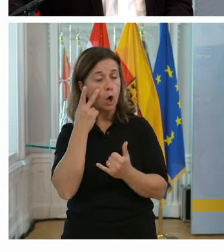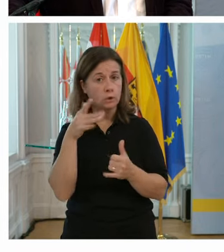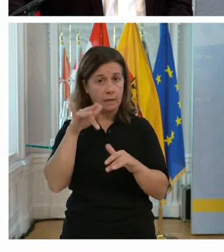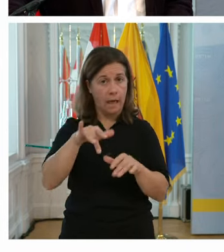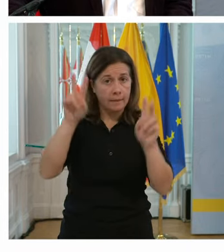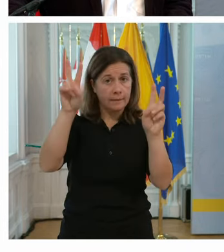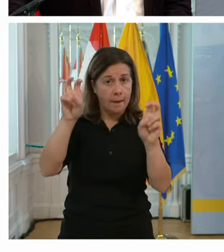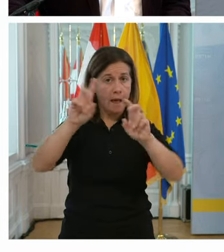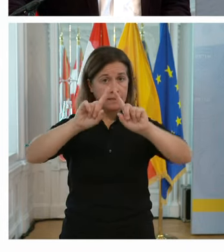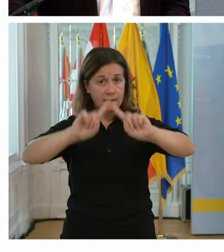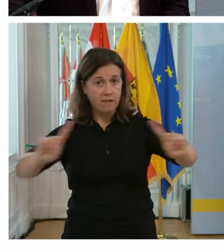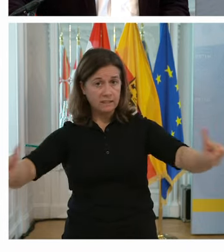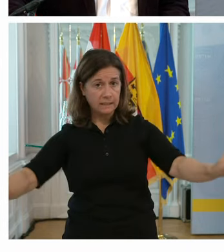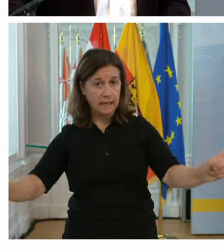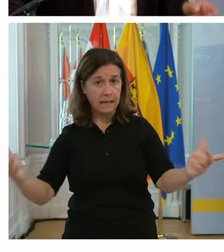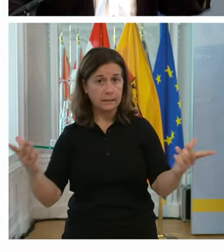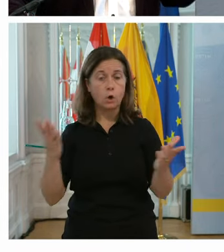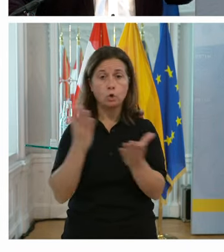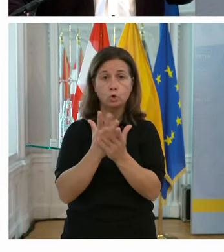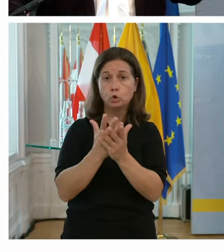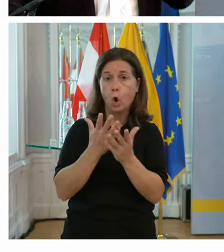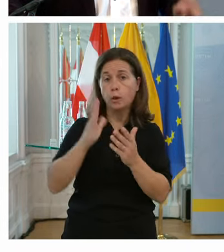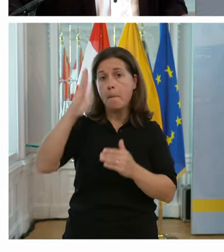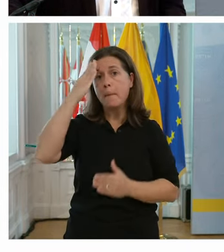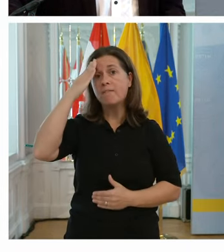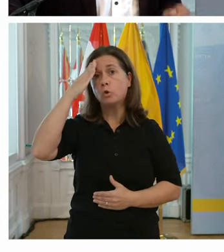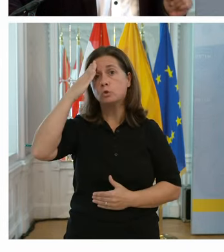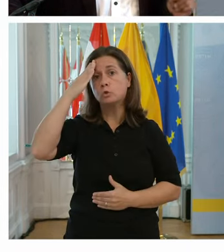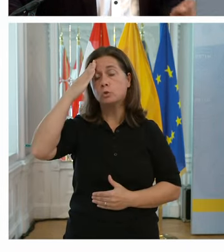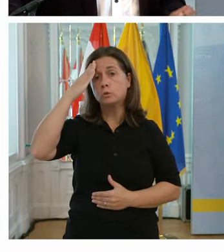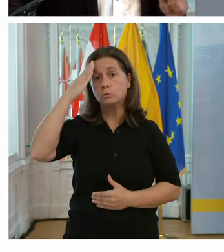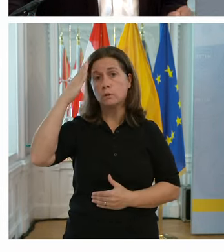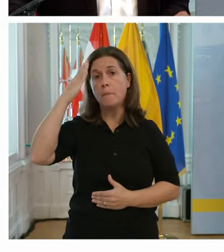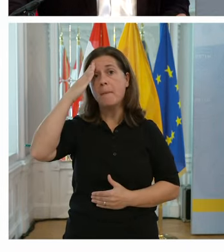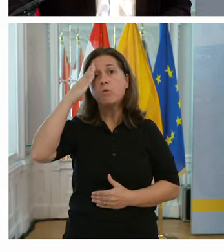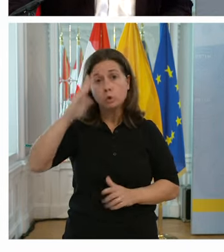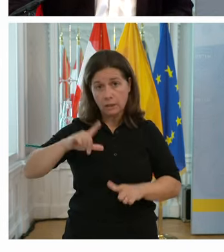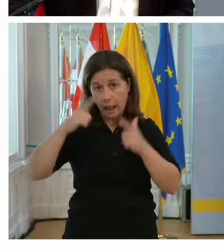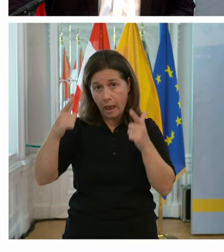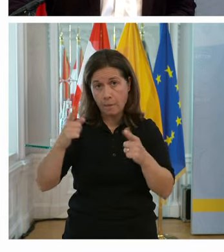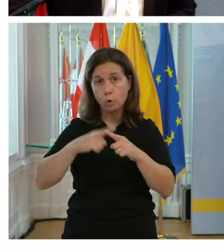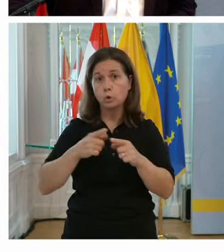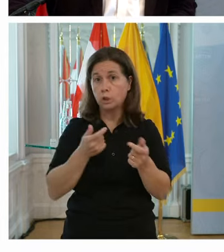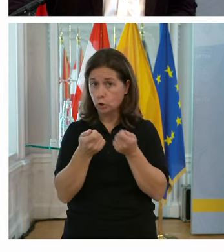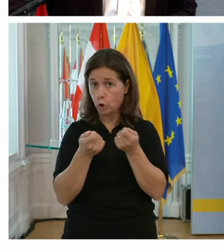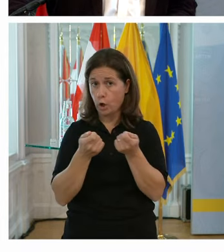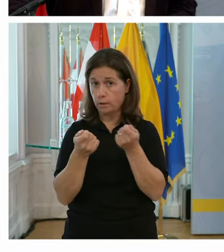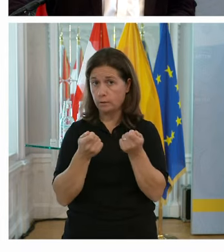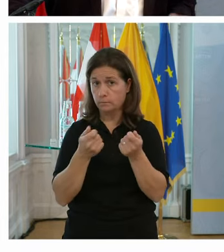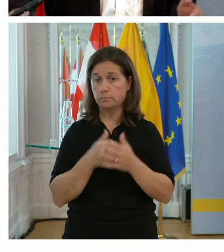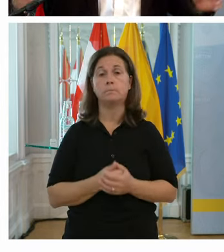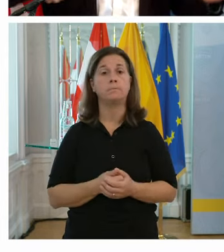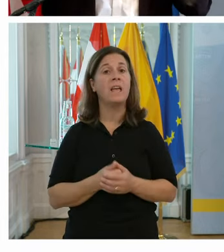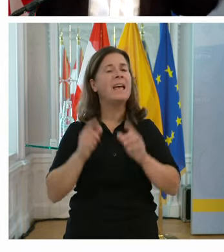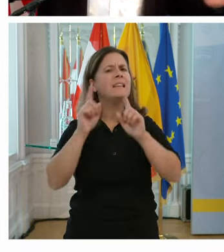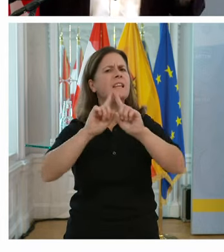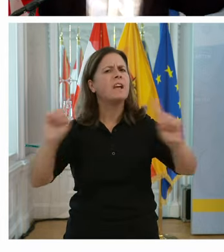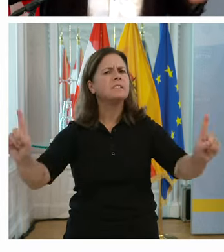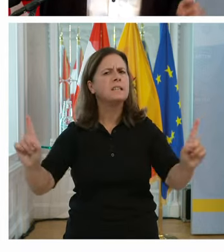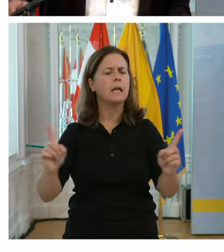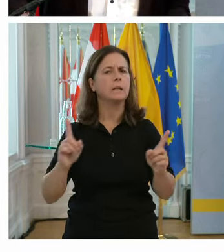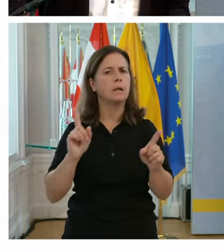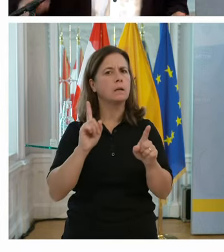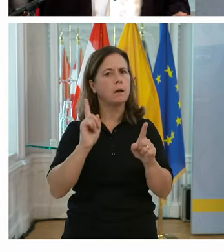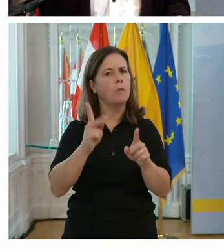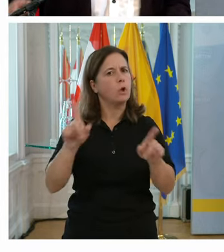Thema Diversität schon bewusst gelebt und gesteuert? Diversität kann es ja